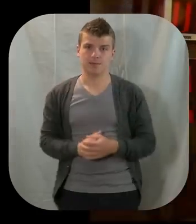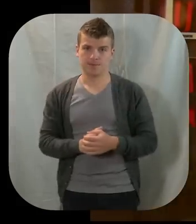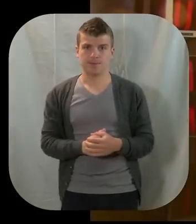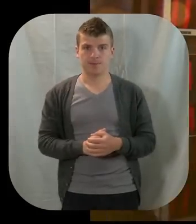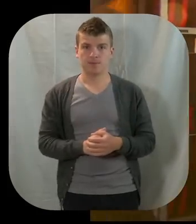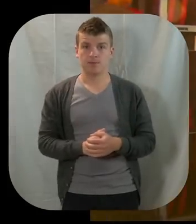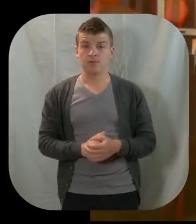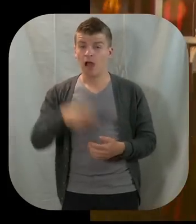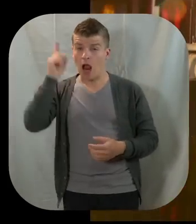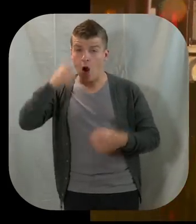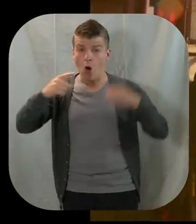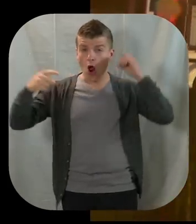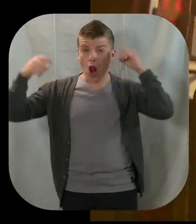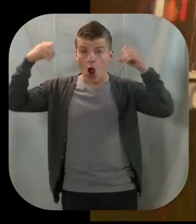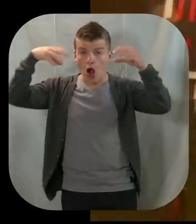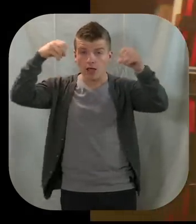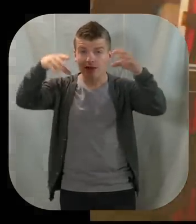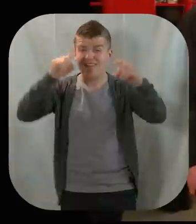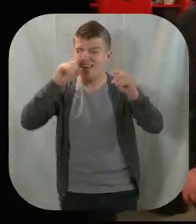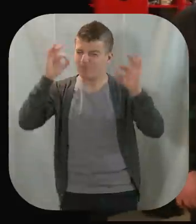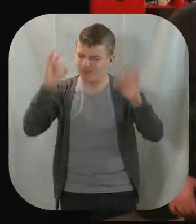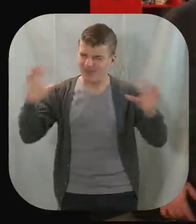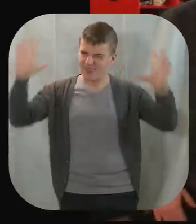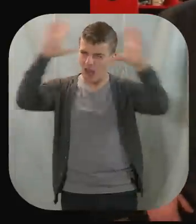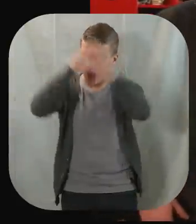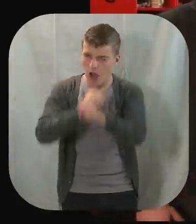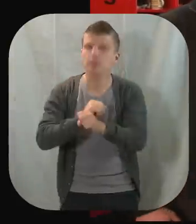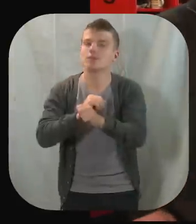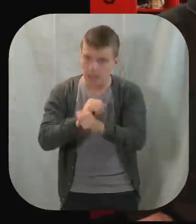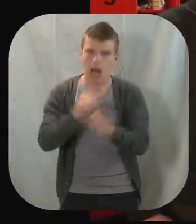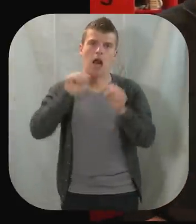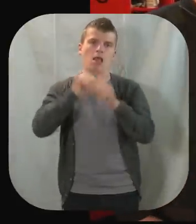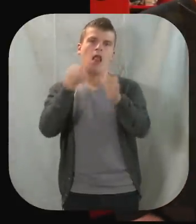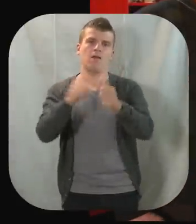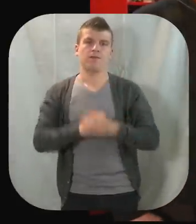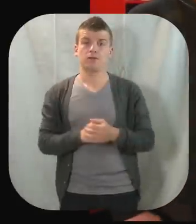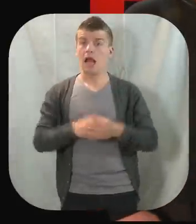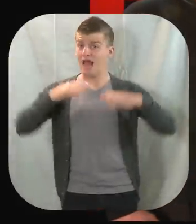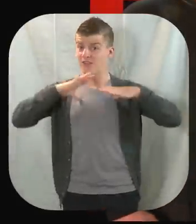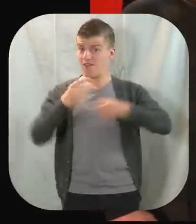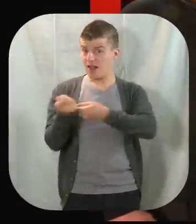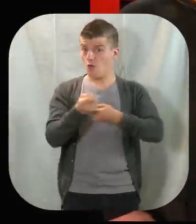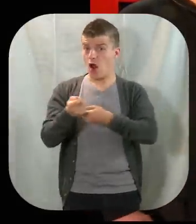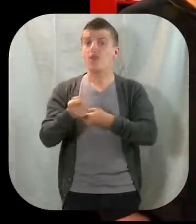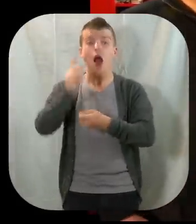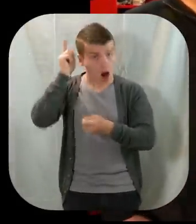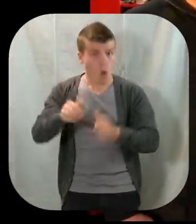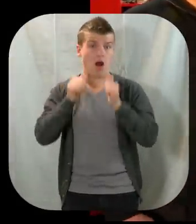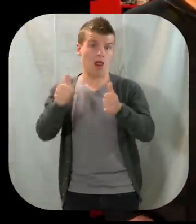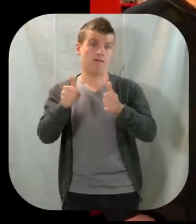Und Leuchten für den Einsatz bei Nacht. Auch die Freiwillige Feuerwehr steht bereit, zu helfen.